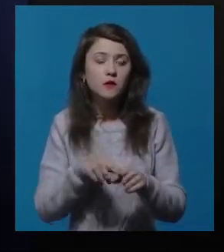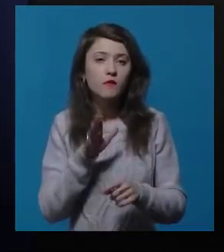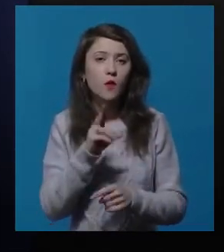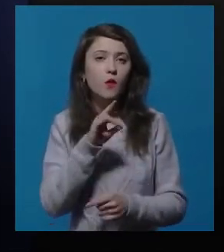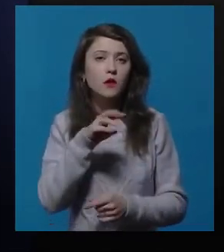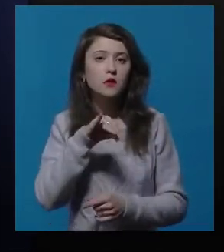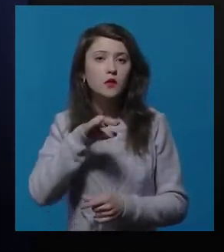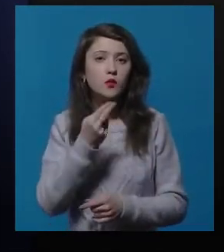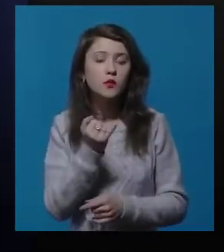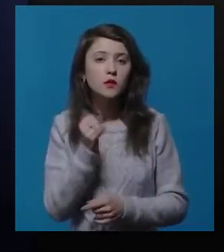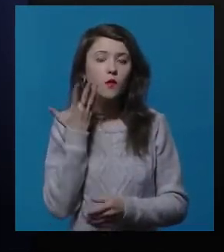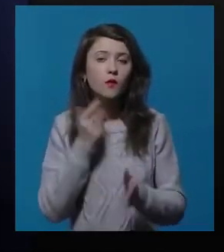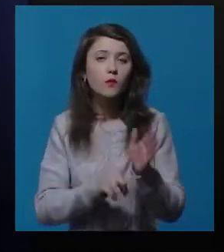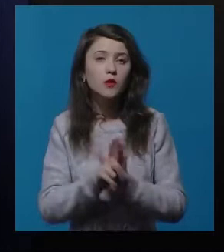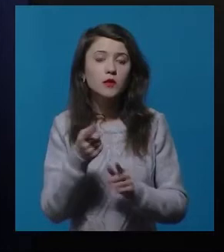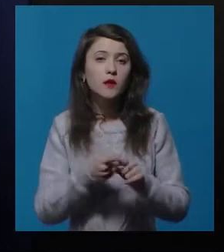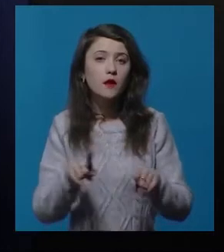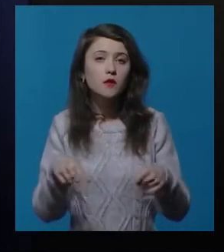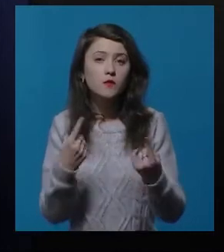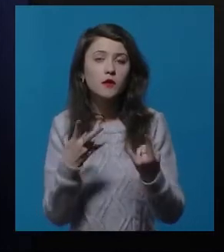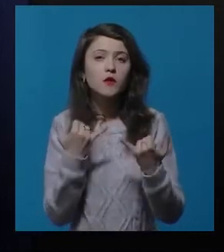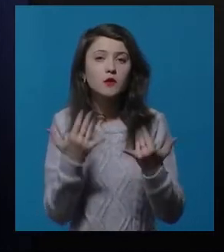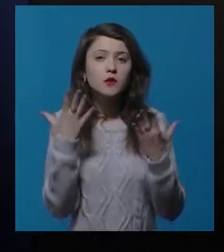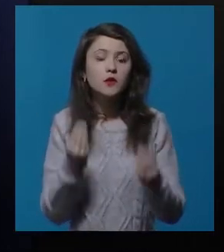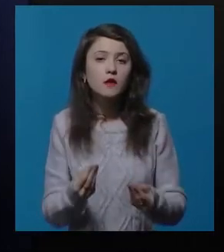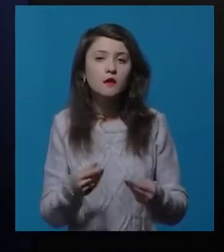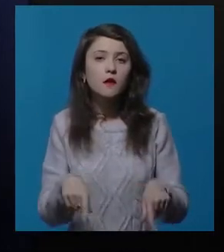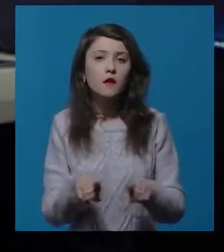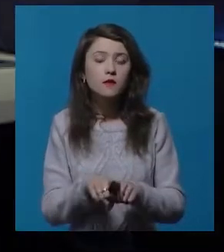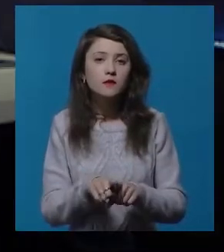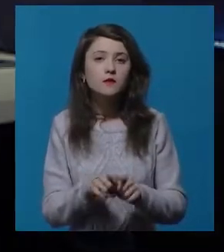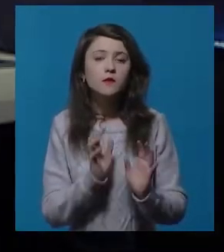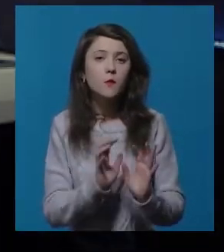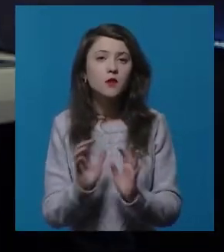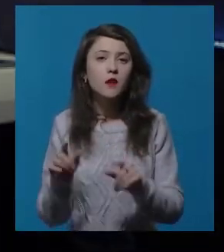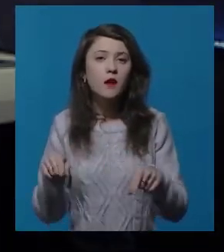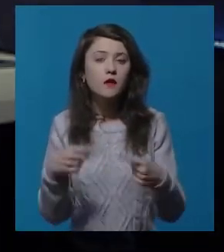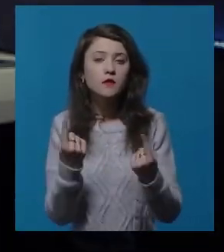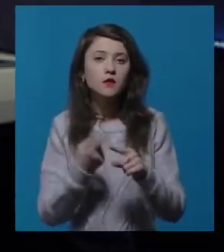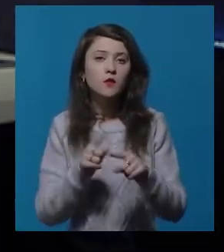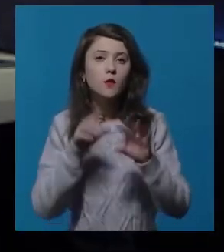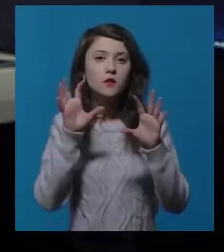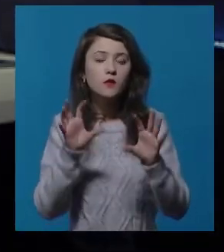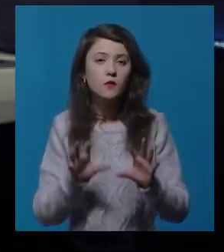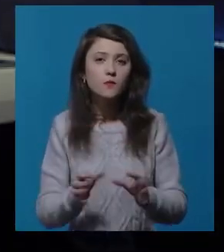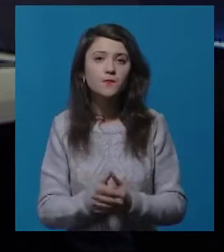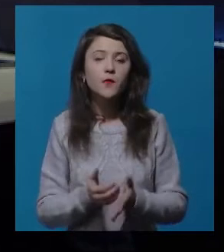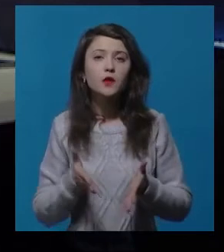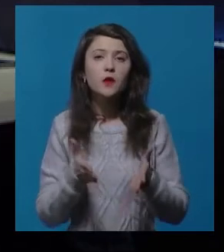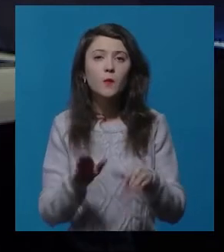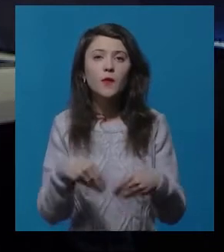до моменту, коли почало це реалізовуватись. І на сьогоднішній день якраз ми забезпечуємо реалізацію цього закону шляхом